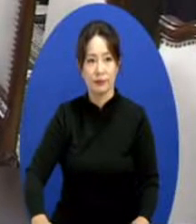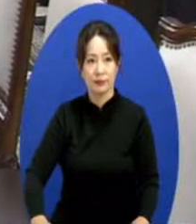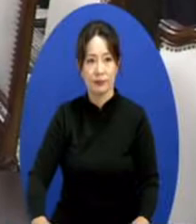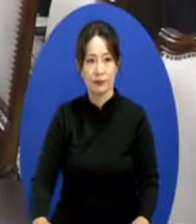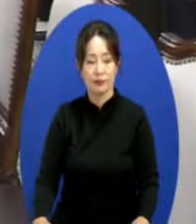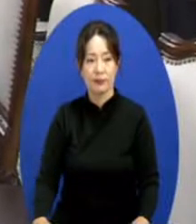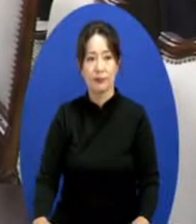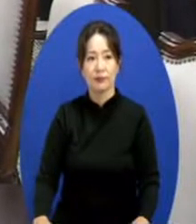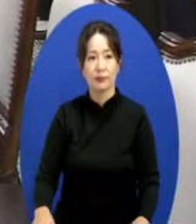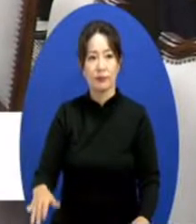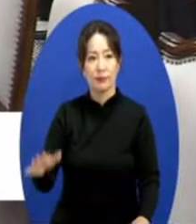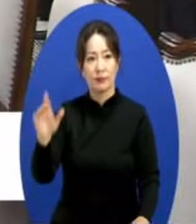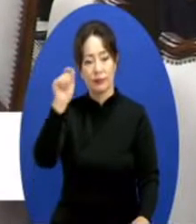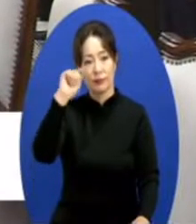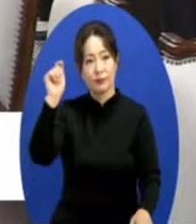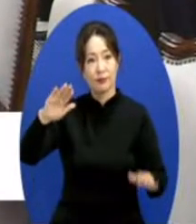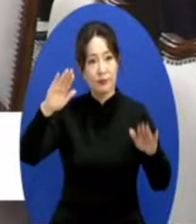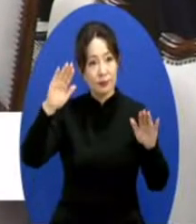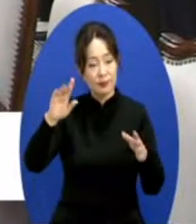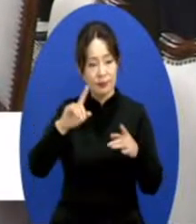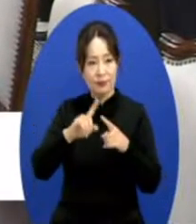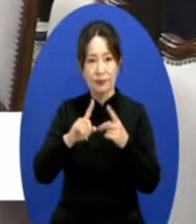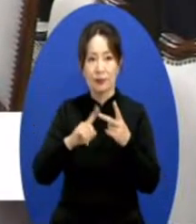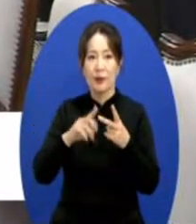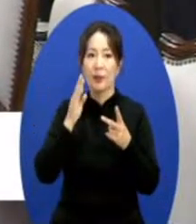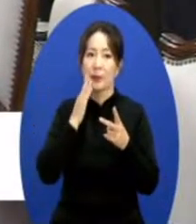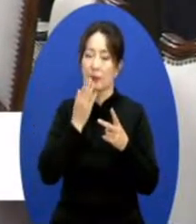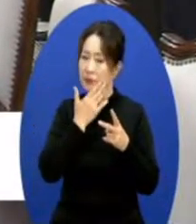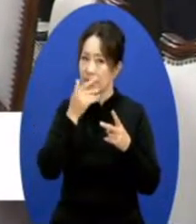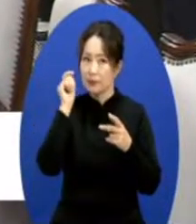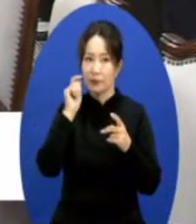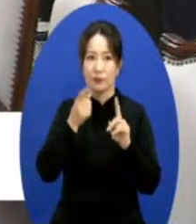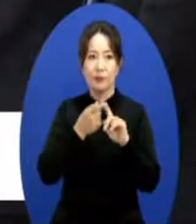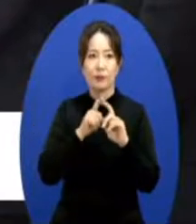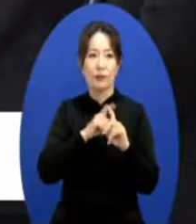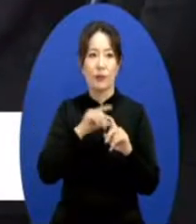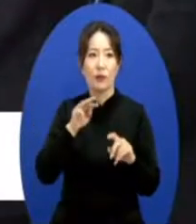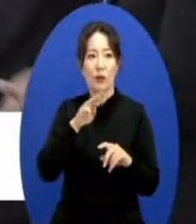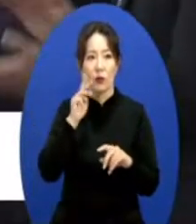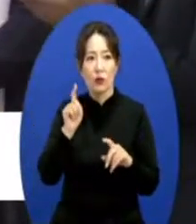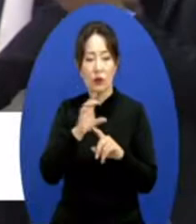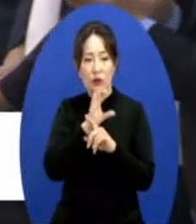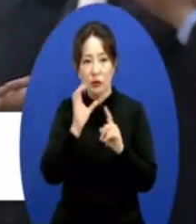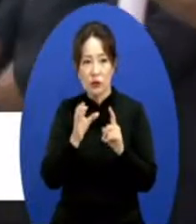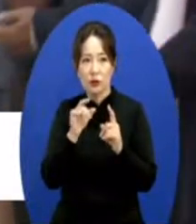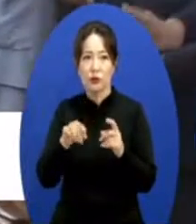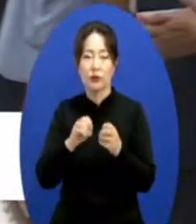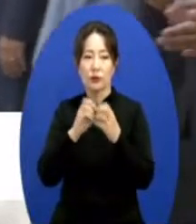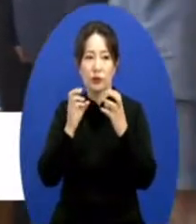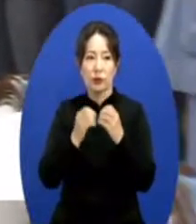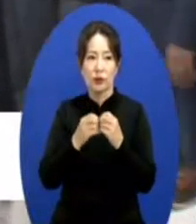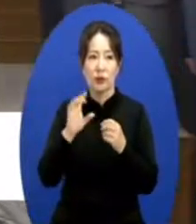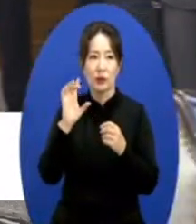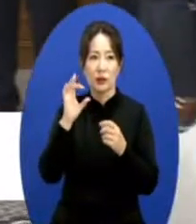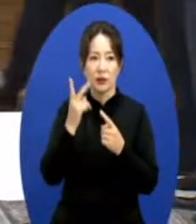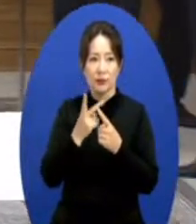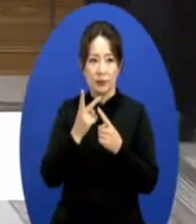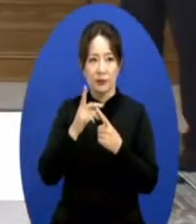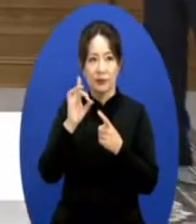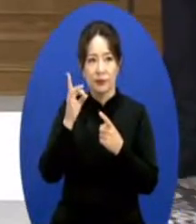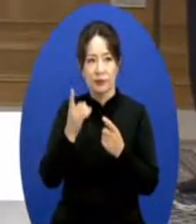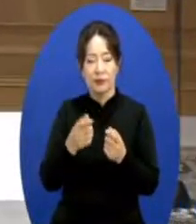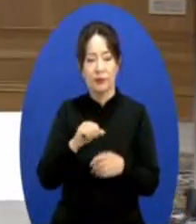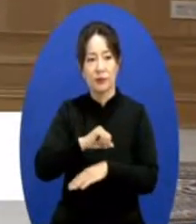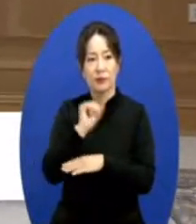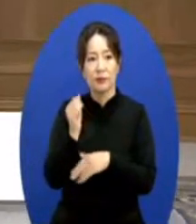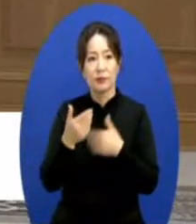Жүгчдээс өндөр үнэлгээ авч За улсын баяр наадмаар мөн цаасраар үндэсний өв соёл түүх уламжлалыг илэрхийлсэн шилдэг бүтээлд үйлдвэрлэсэн телевиз, радиог инхүү